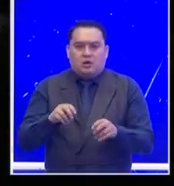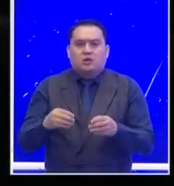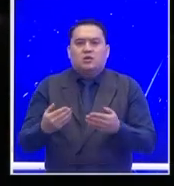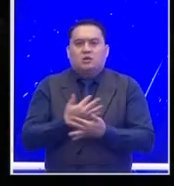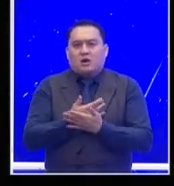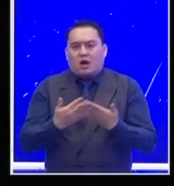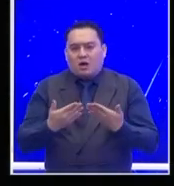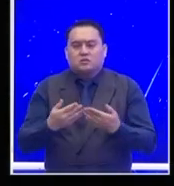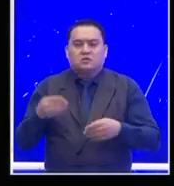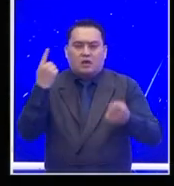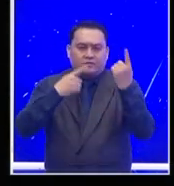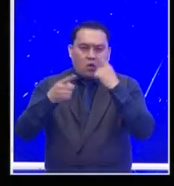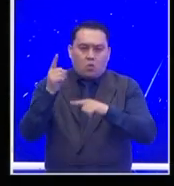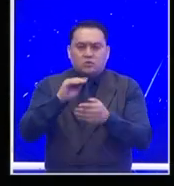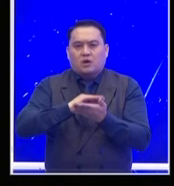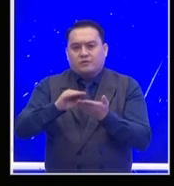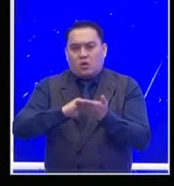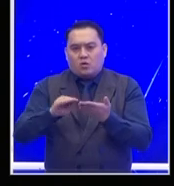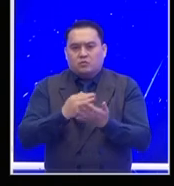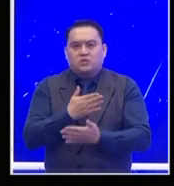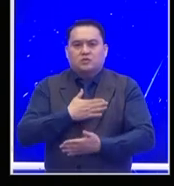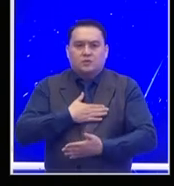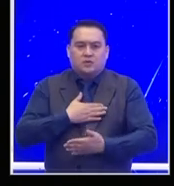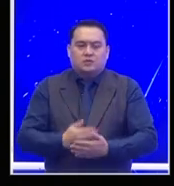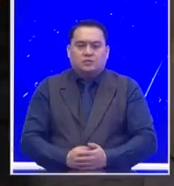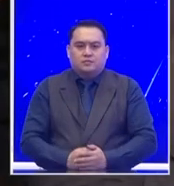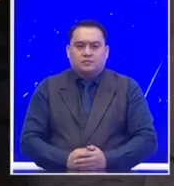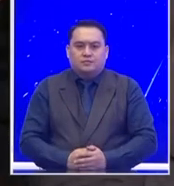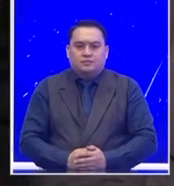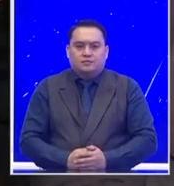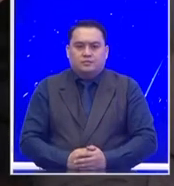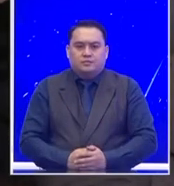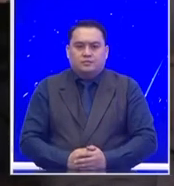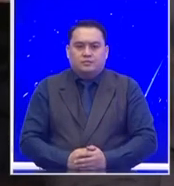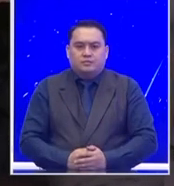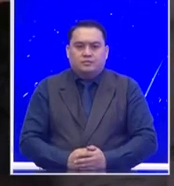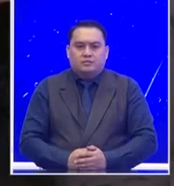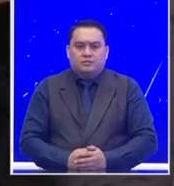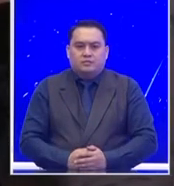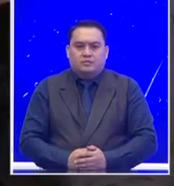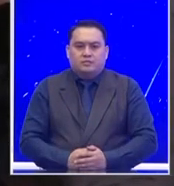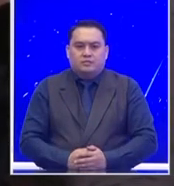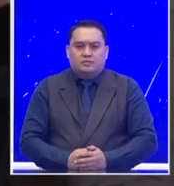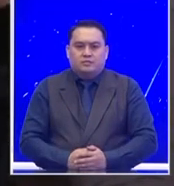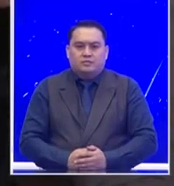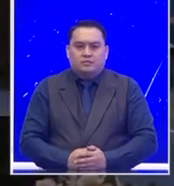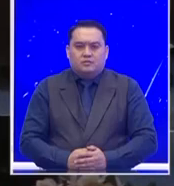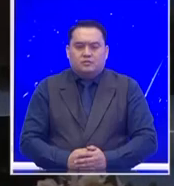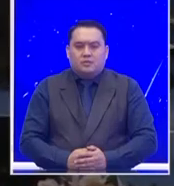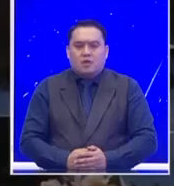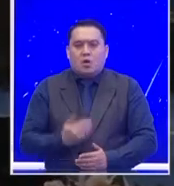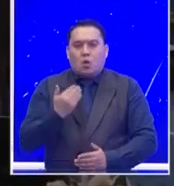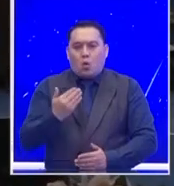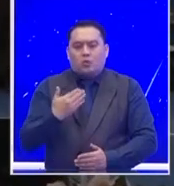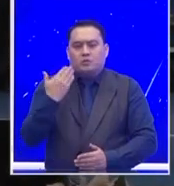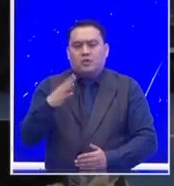стихов «Бастау», «Агымнан жарламын», «Біз екеуміз», «Жеріне табын», «Біздің елдің жігіттері» и другие произведения.